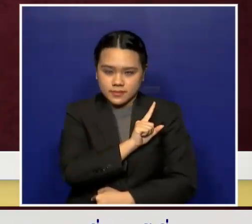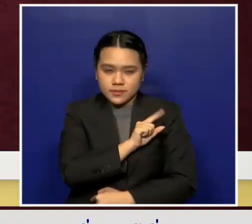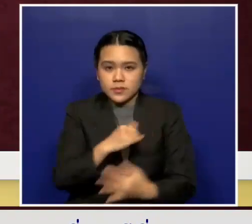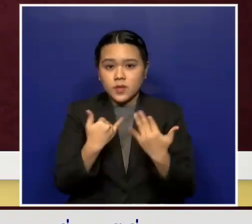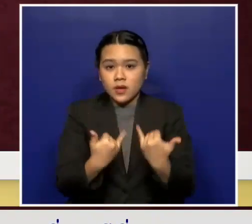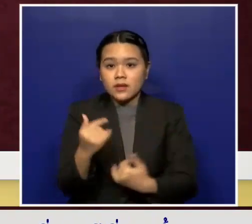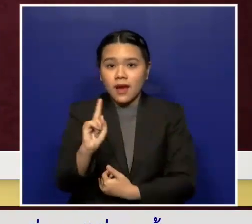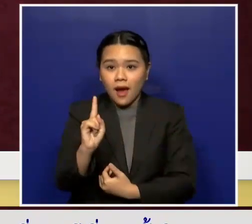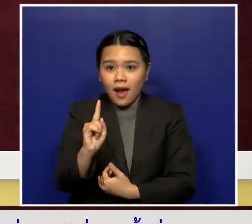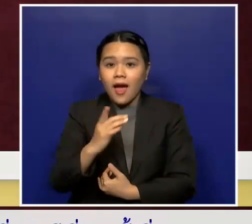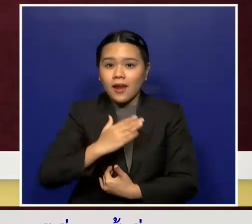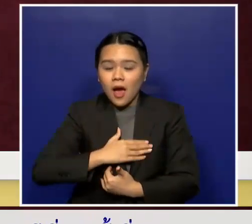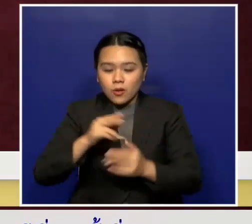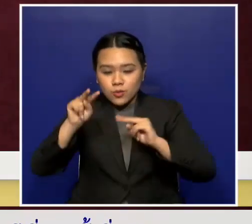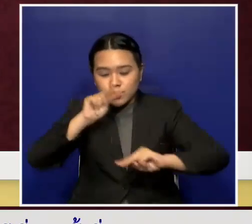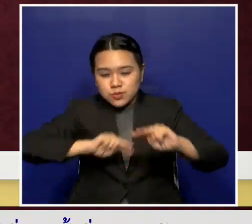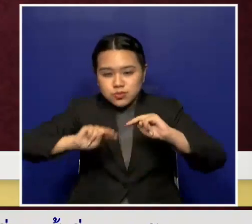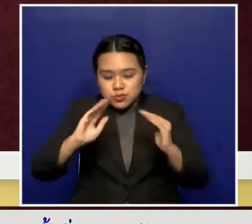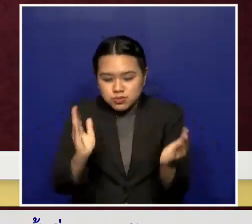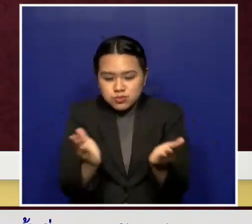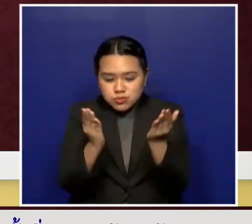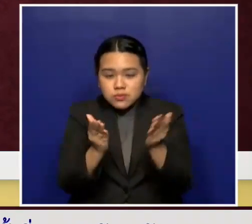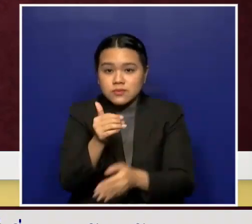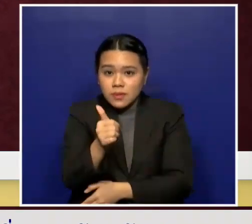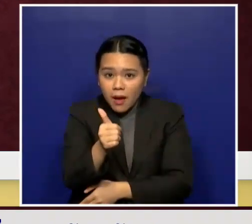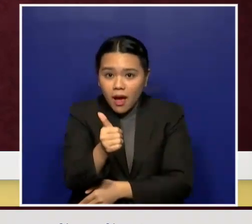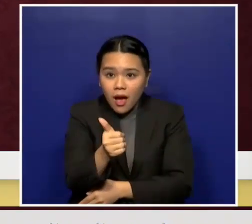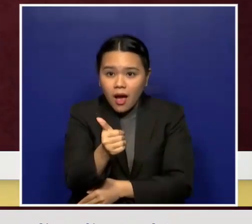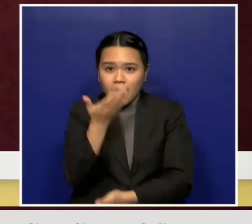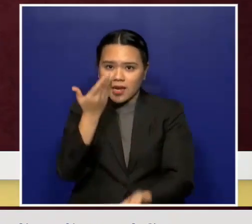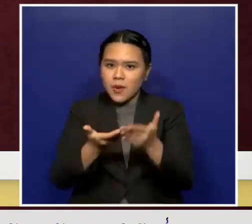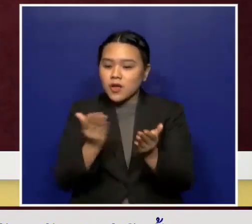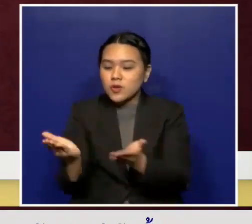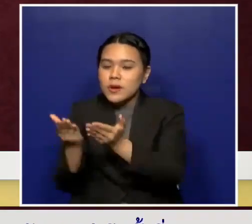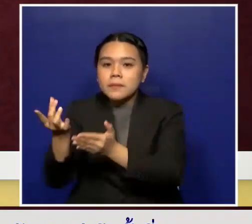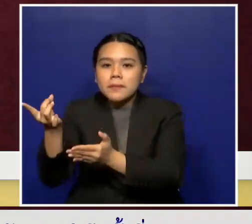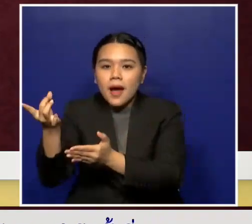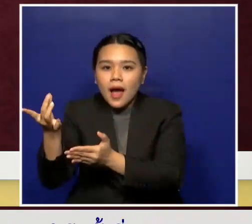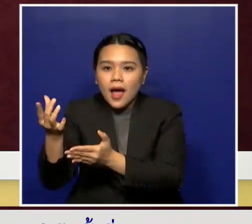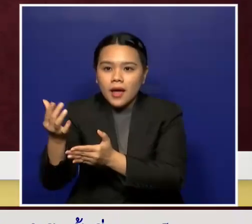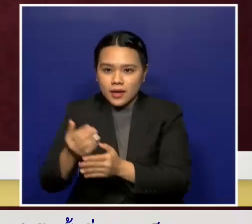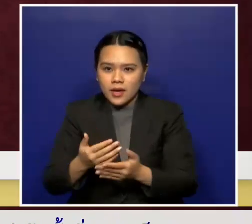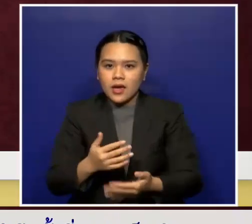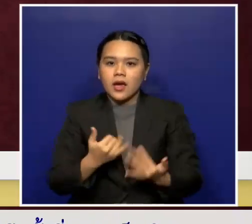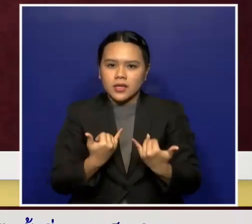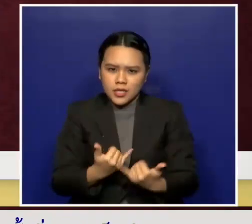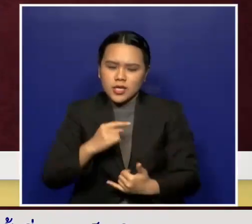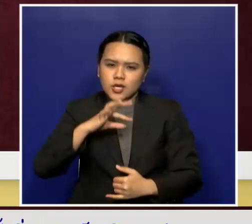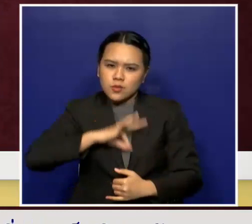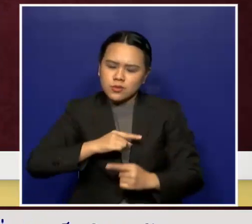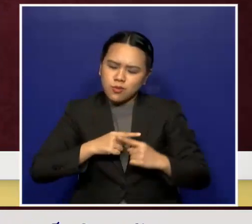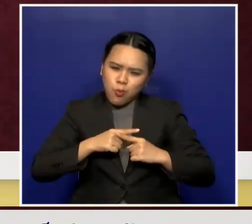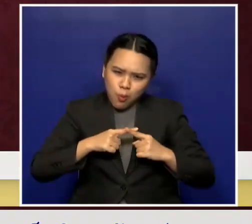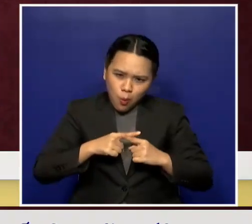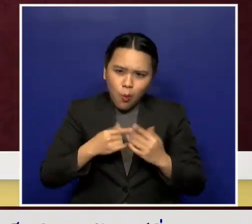ไงครับเราทำนุบำรุงดูแลกันดีหรือยังหรือว่าไปส่งเสริมอย่างอื่นนี่คือสิ่งที่มันเจ็บปวดนะครับศาสนาของประเท